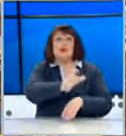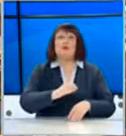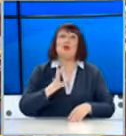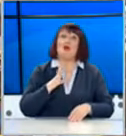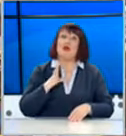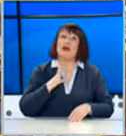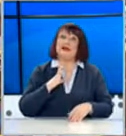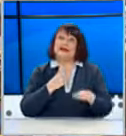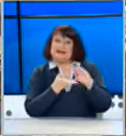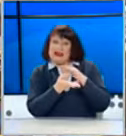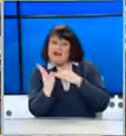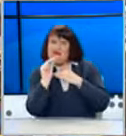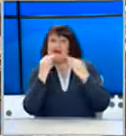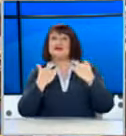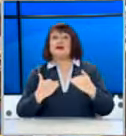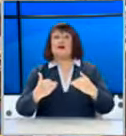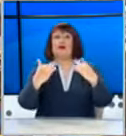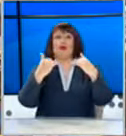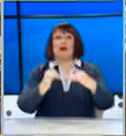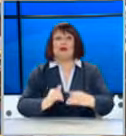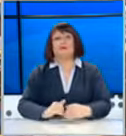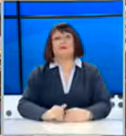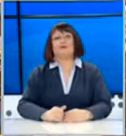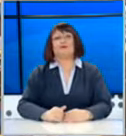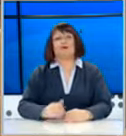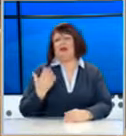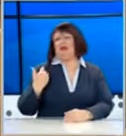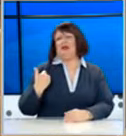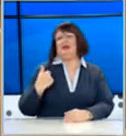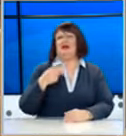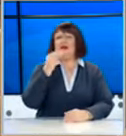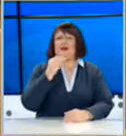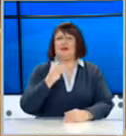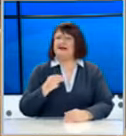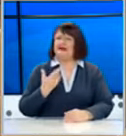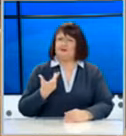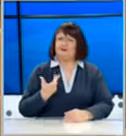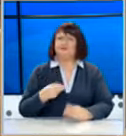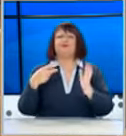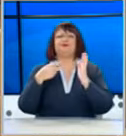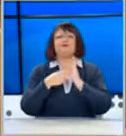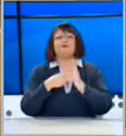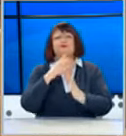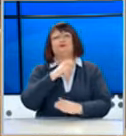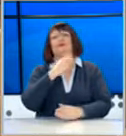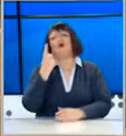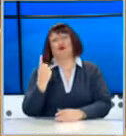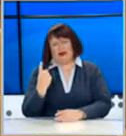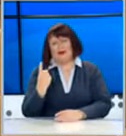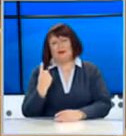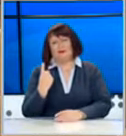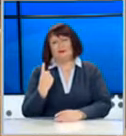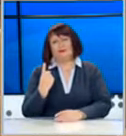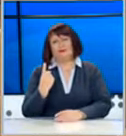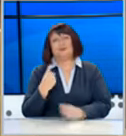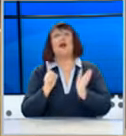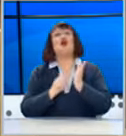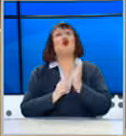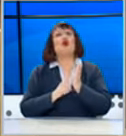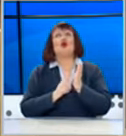από τη Βουλή. Αλλά ας πάμε στα πιο πρόσφατα. Το 2021 φέρατε το